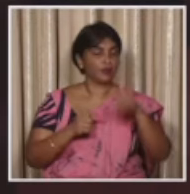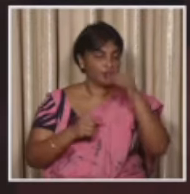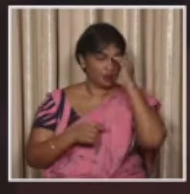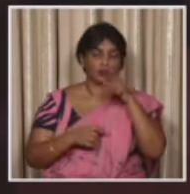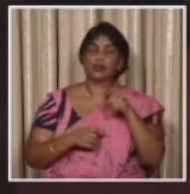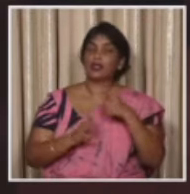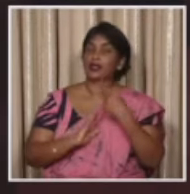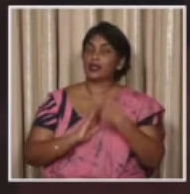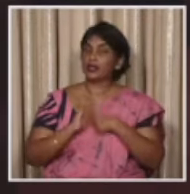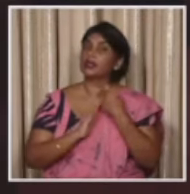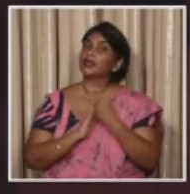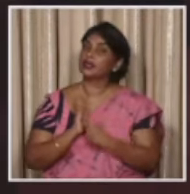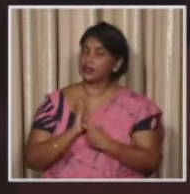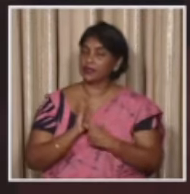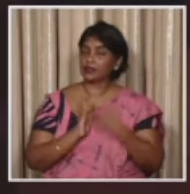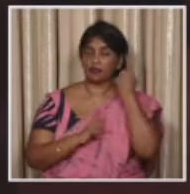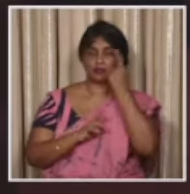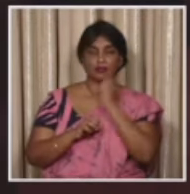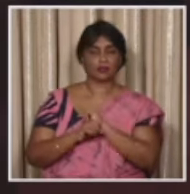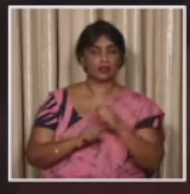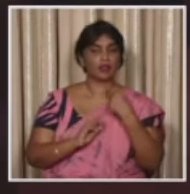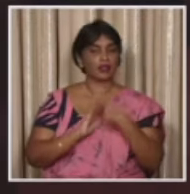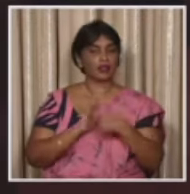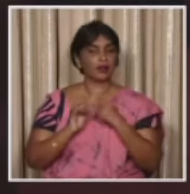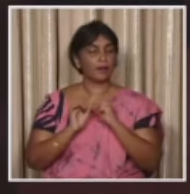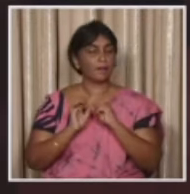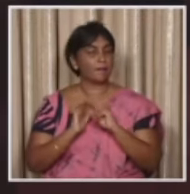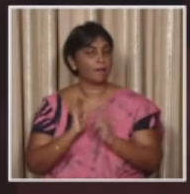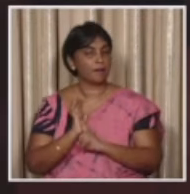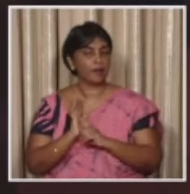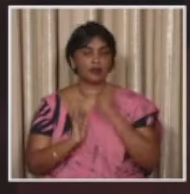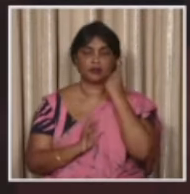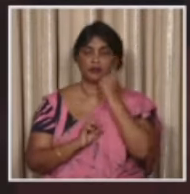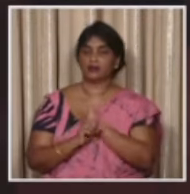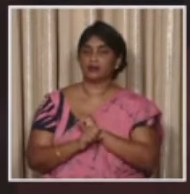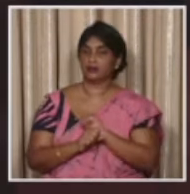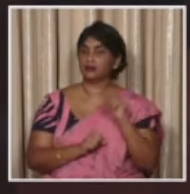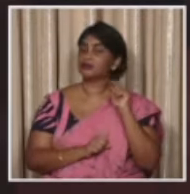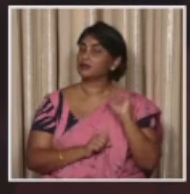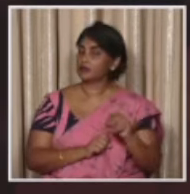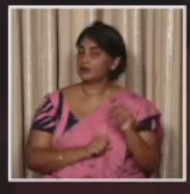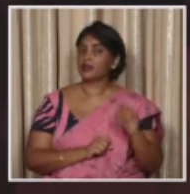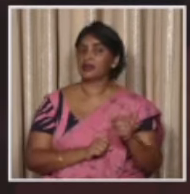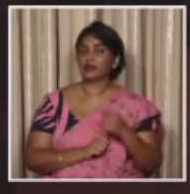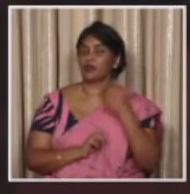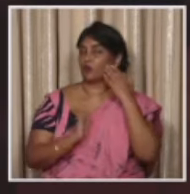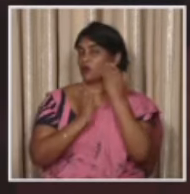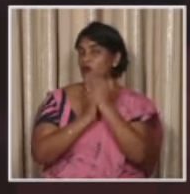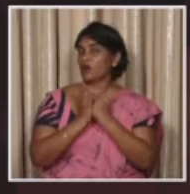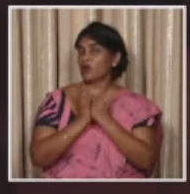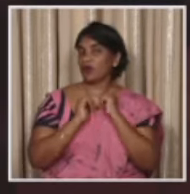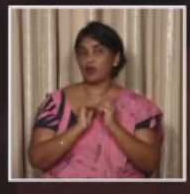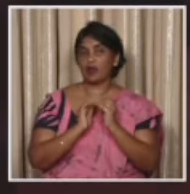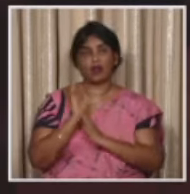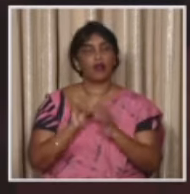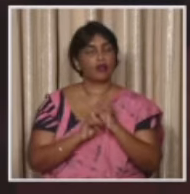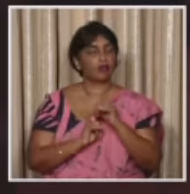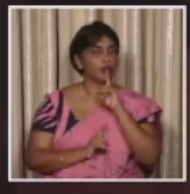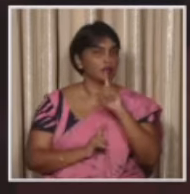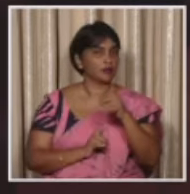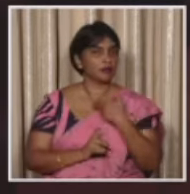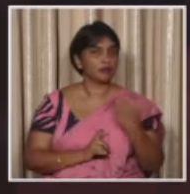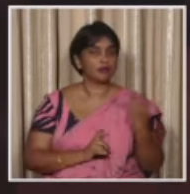රටේ නීතිය පිළිබඳ අවබෝධයක් නැති, මේ රටේ පනත් පිළිබඳ අවබෝධයක් නැති, ඒ වගේම මේ ටැරිෆ් එක පිළිබඳව ඇමතිවරයාට තීන්දු ගන්න